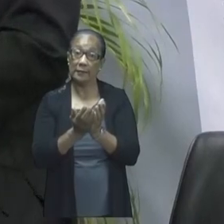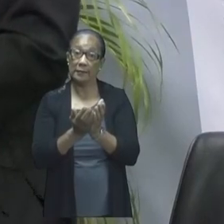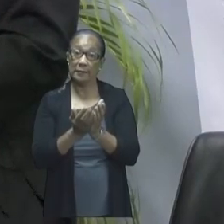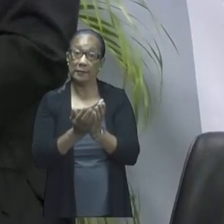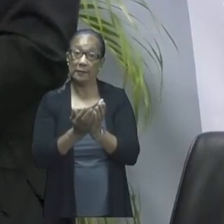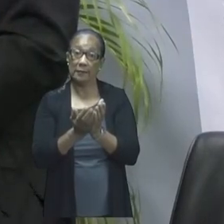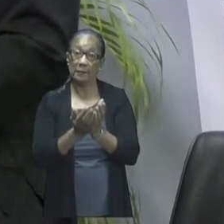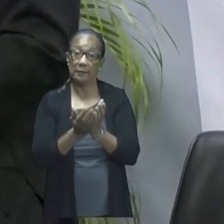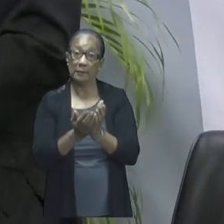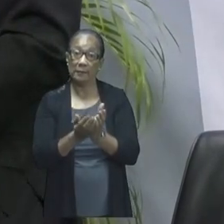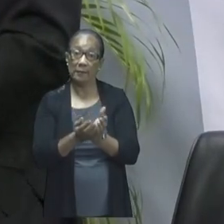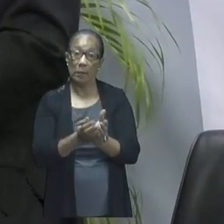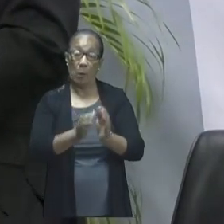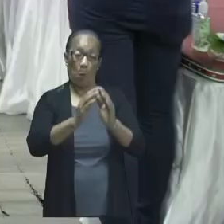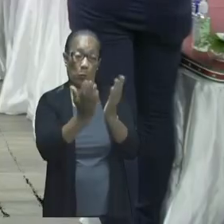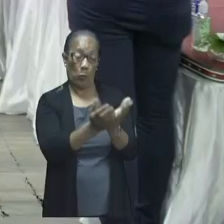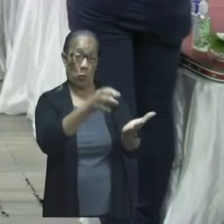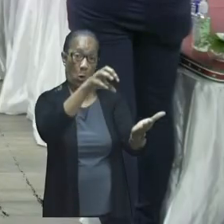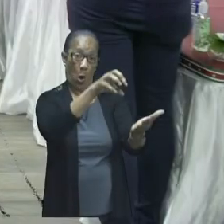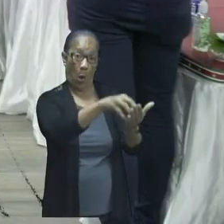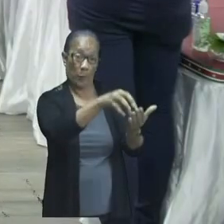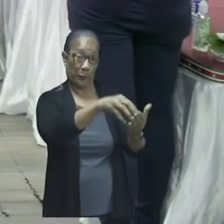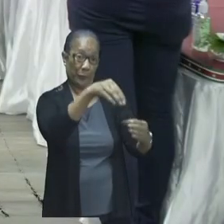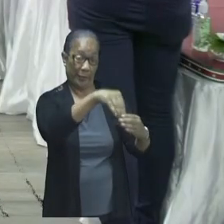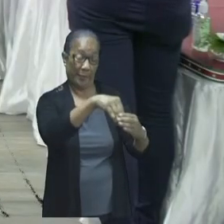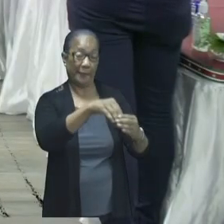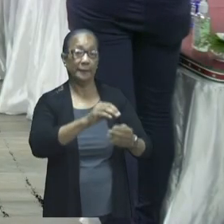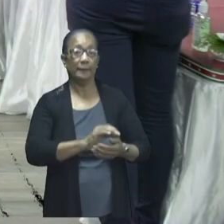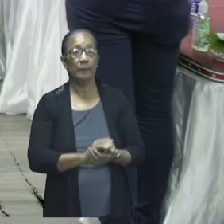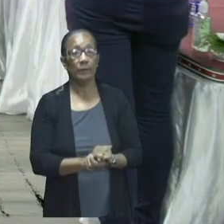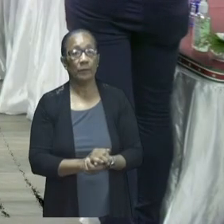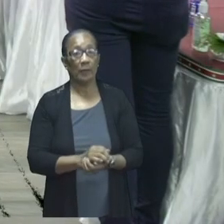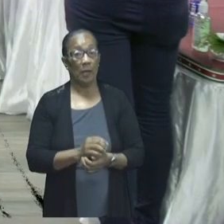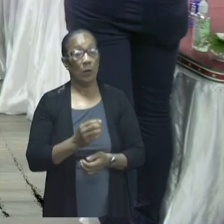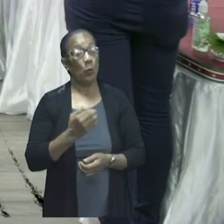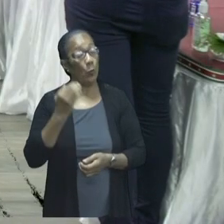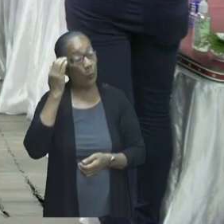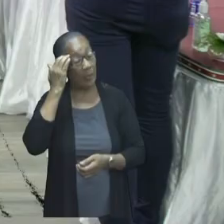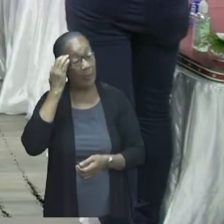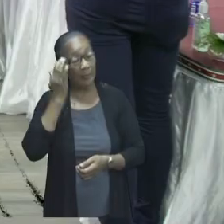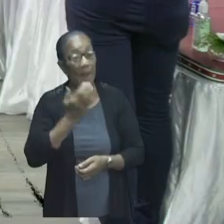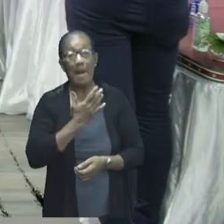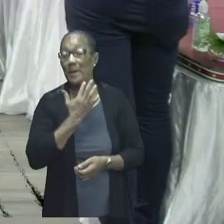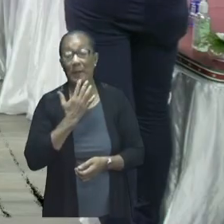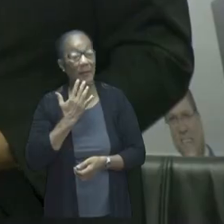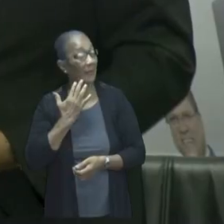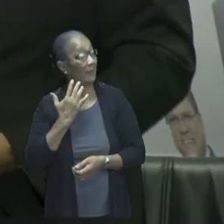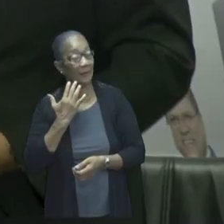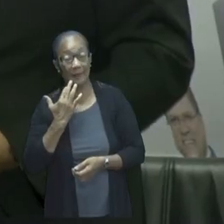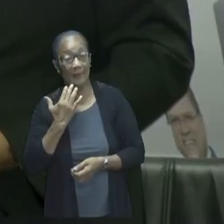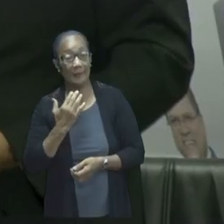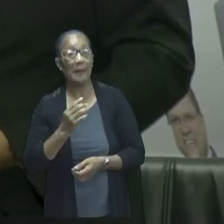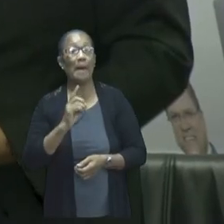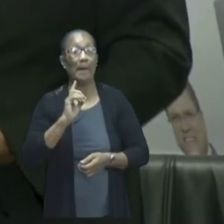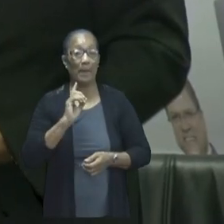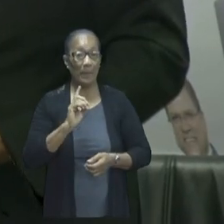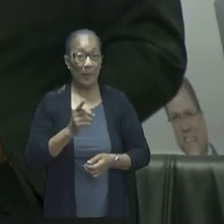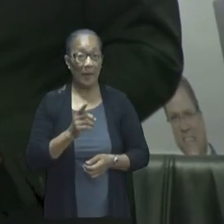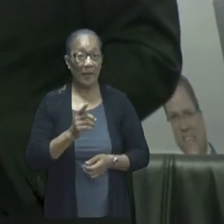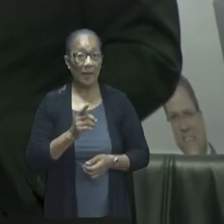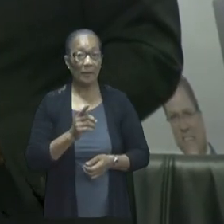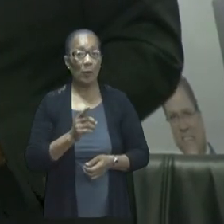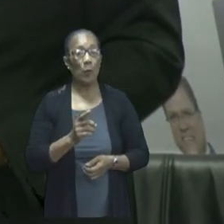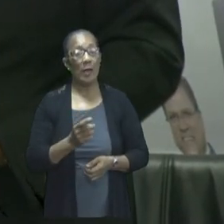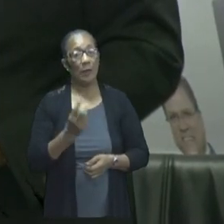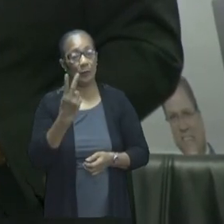in een boekwerk en ik weet dat de commissie niet makkelijk ga het even waar we zeker nog vier keer de want moeder